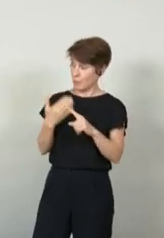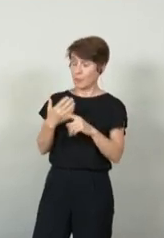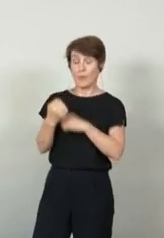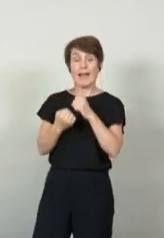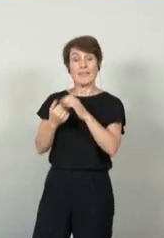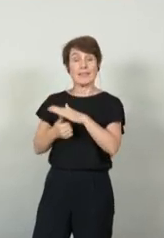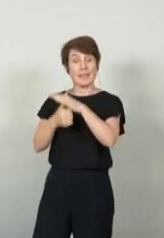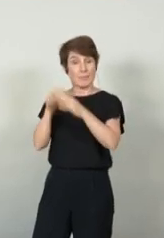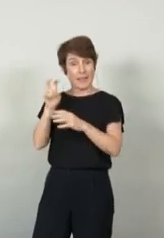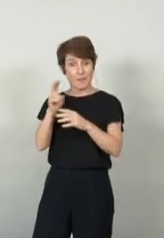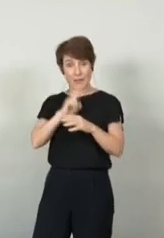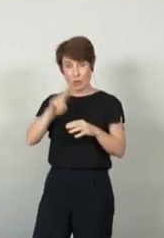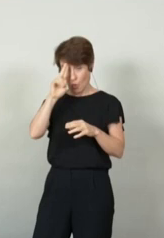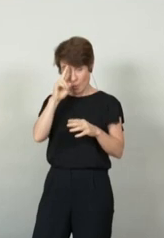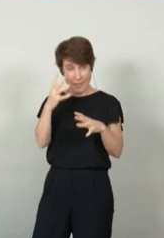nombre